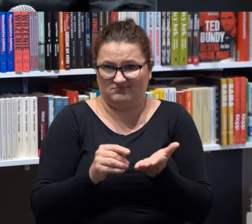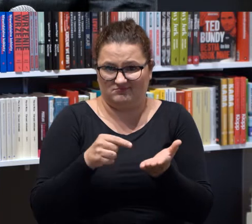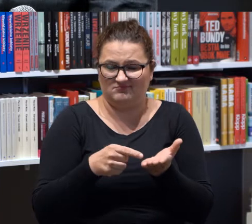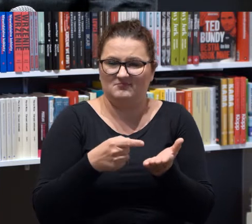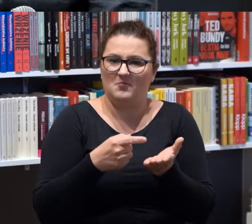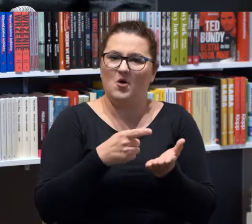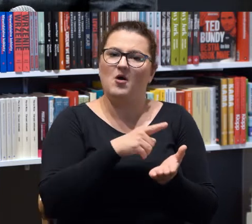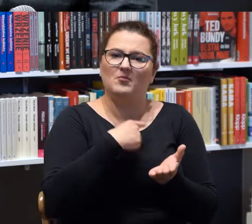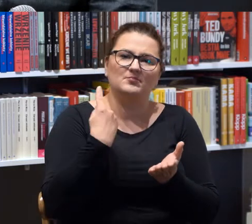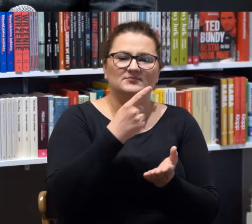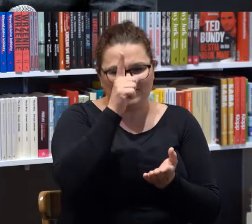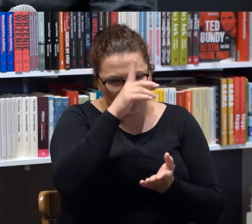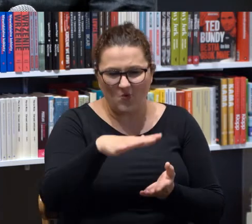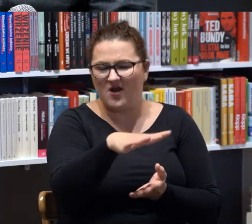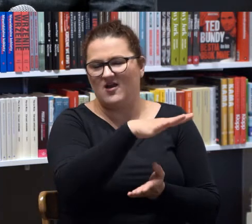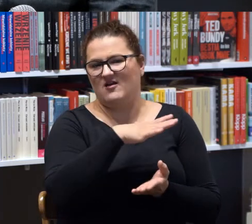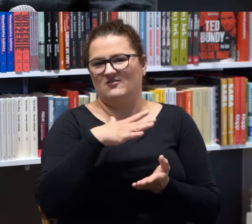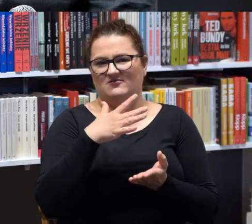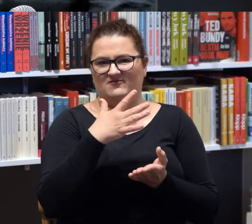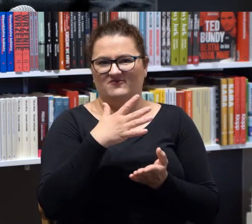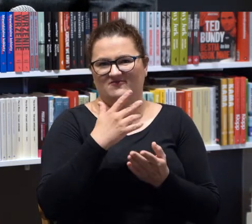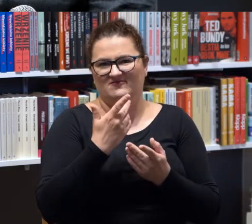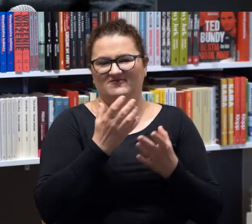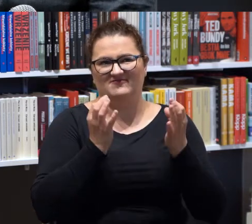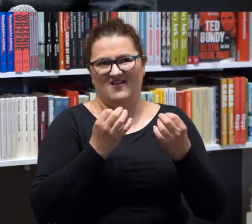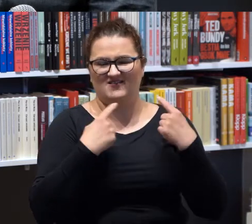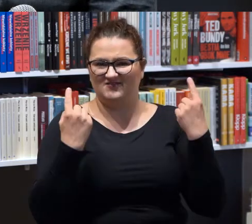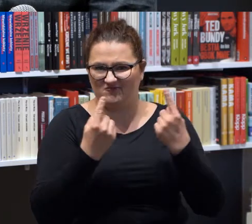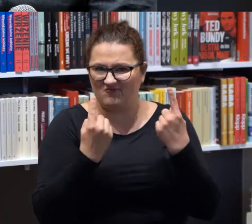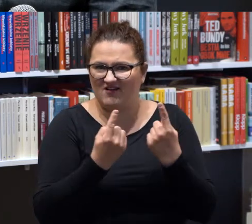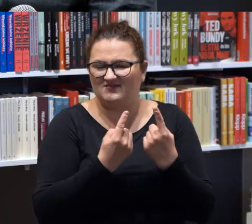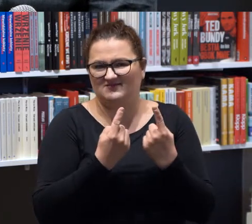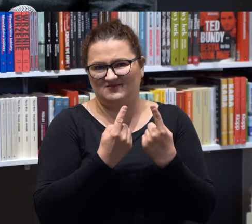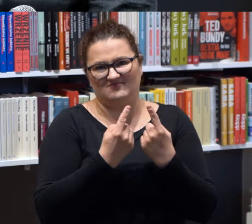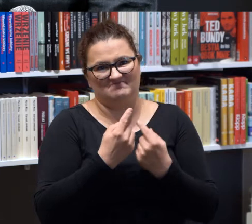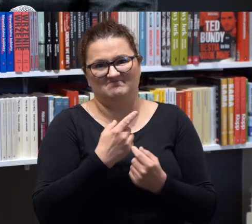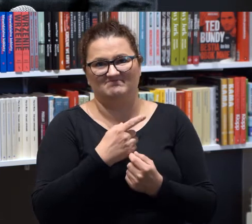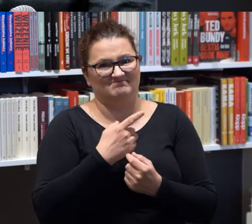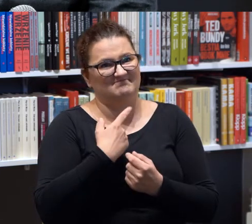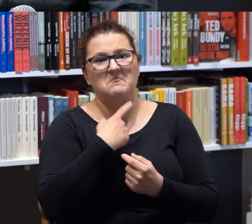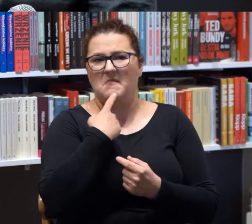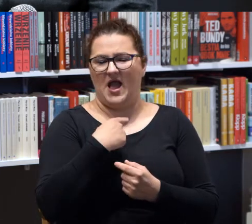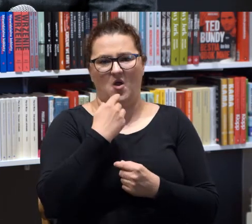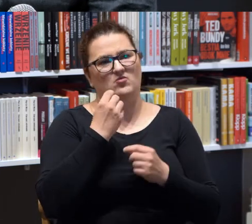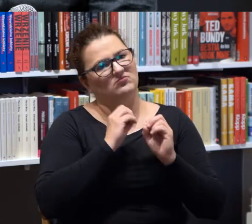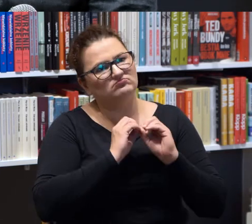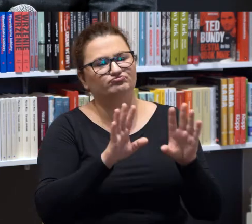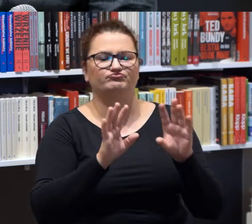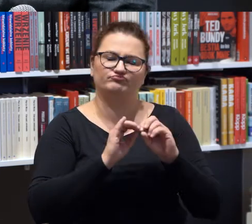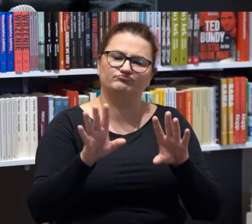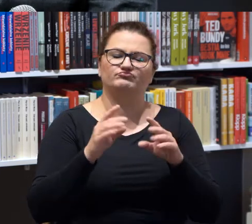Sytuacji naszej społecznej, takiej rzeczywistości, kiedy ciągle nie wierzę się o tym mówi, albo się